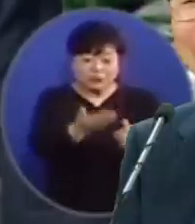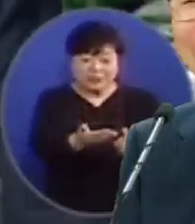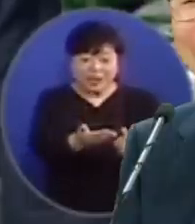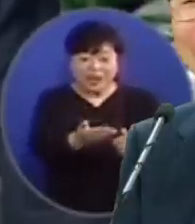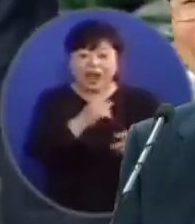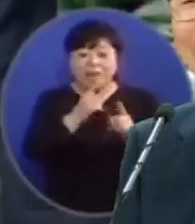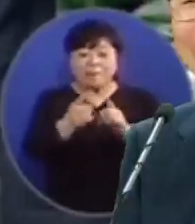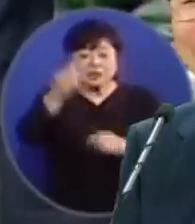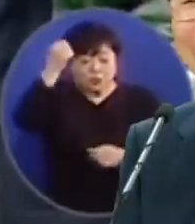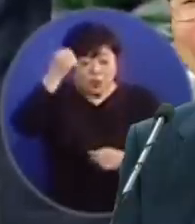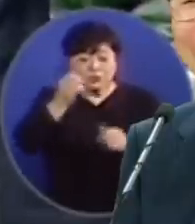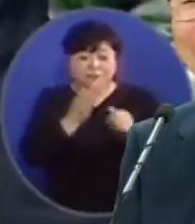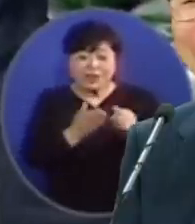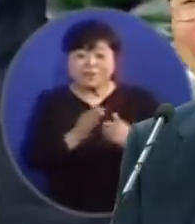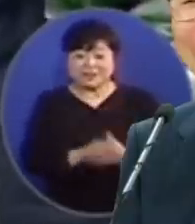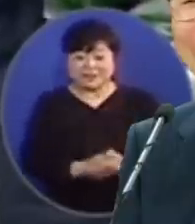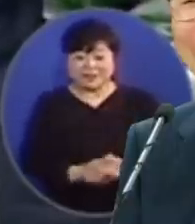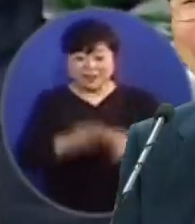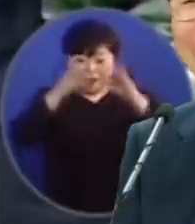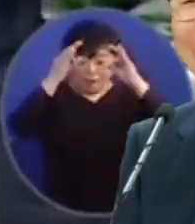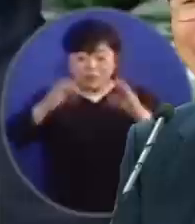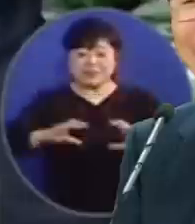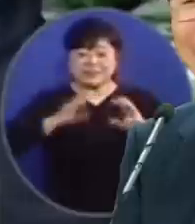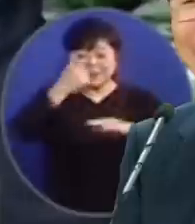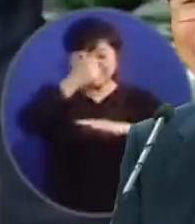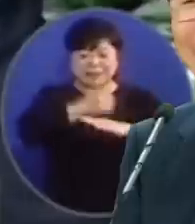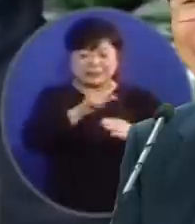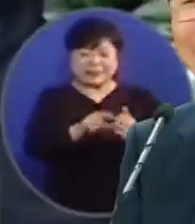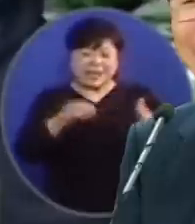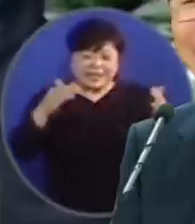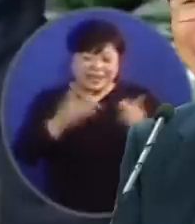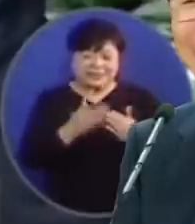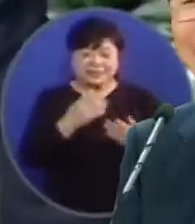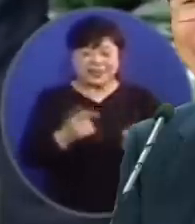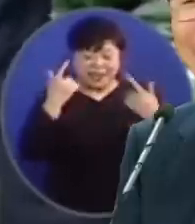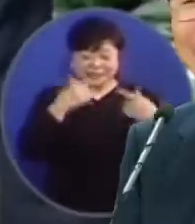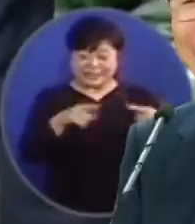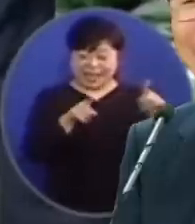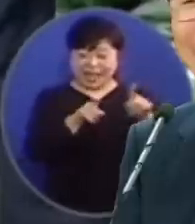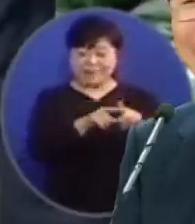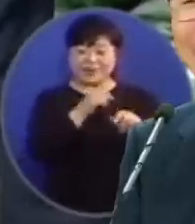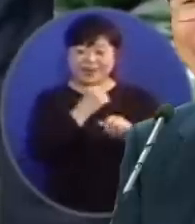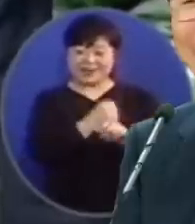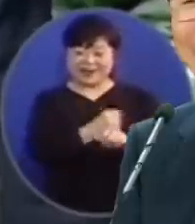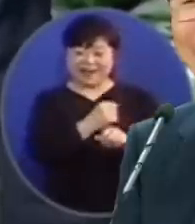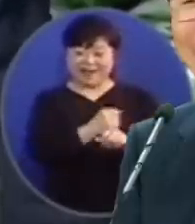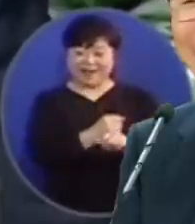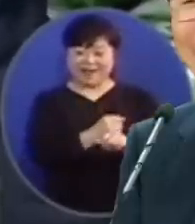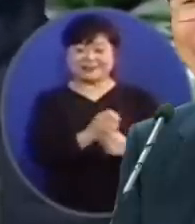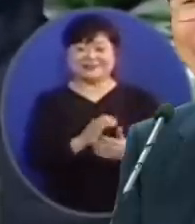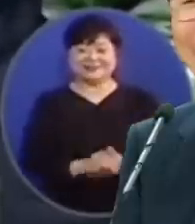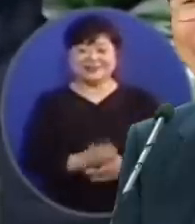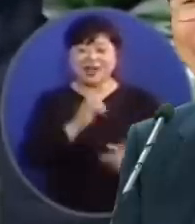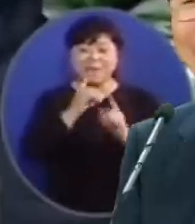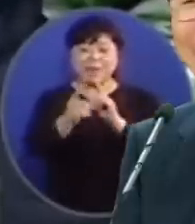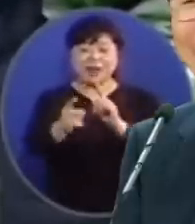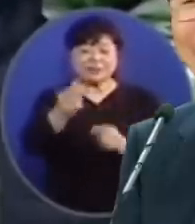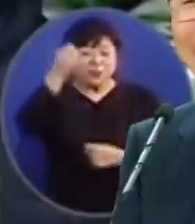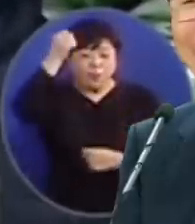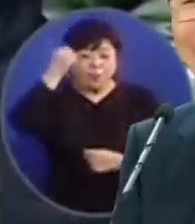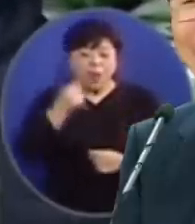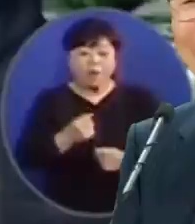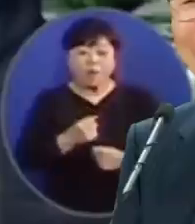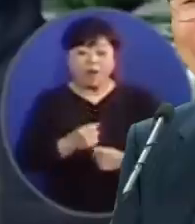그 말씀을 외우십시오. 볼지어다 세상 끝날까지 내가 너와 항상 함께 있으리라. 말씀을